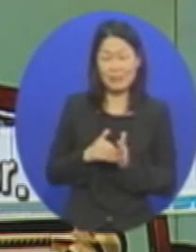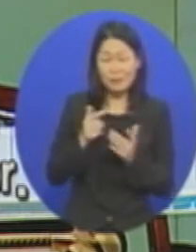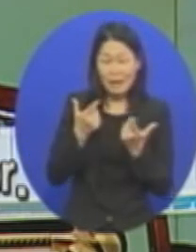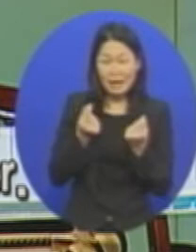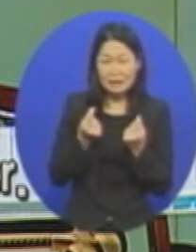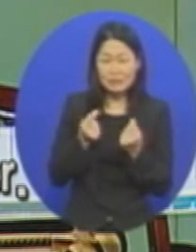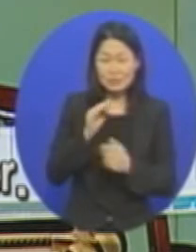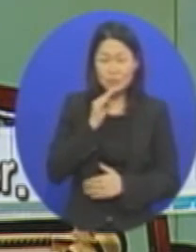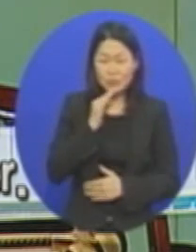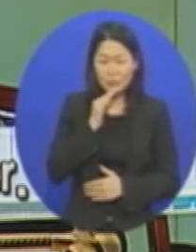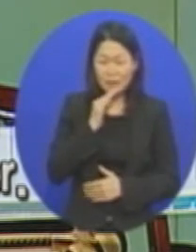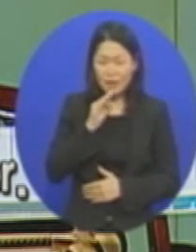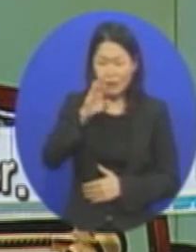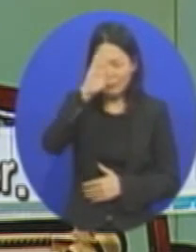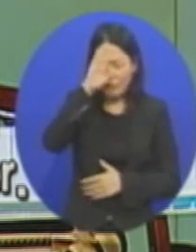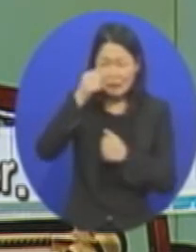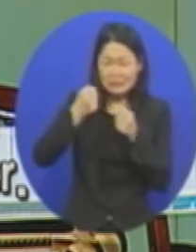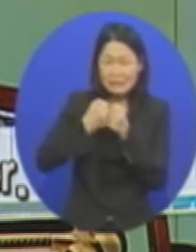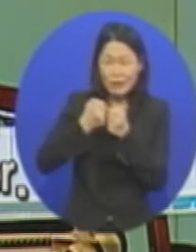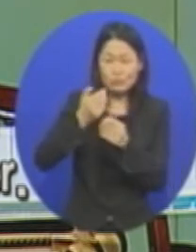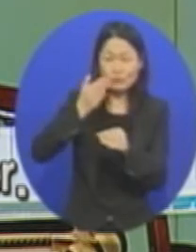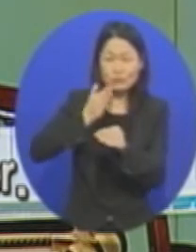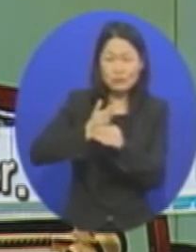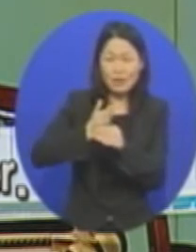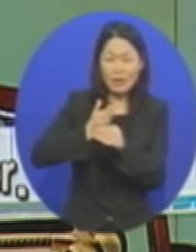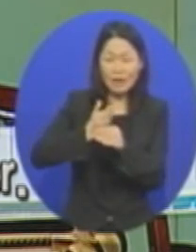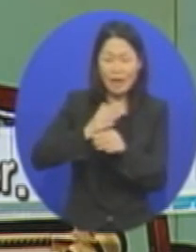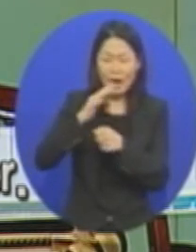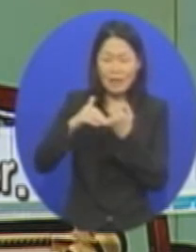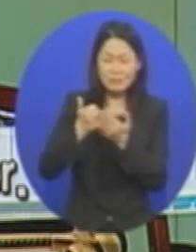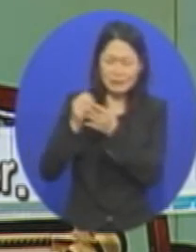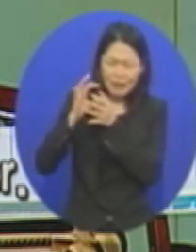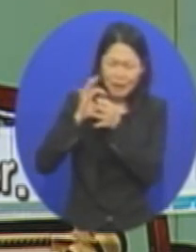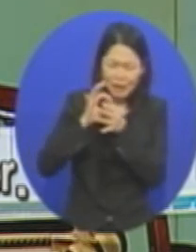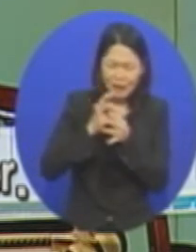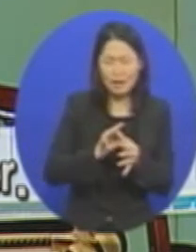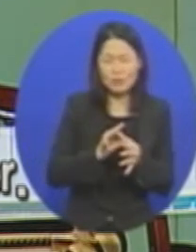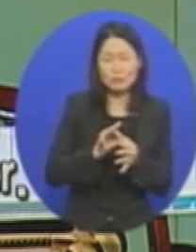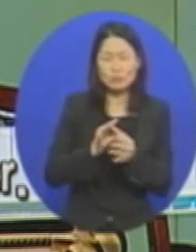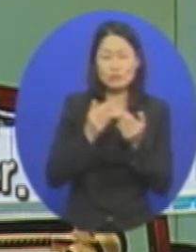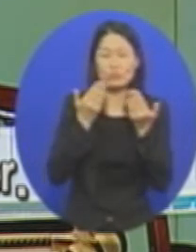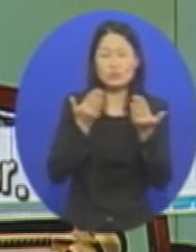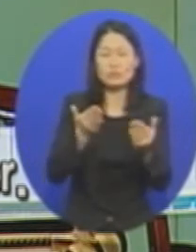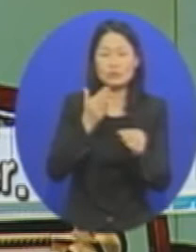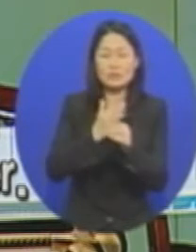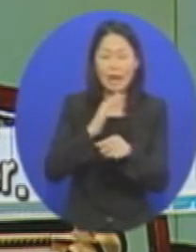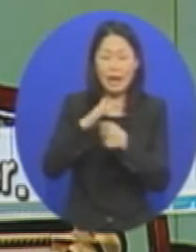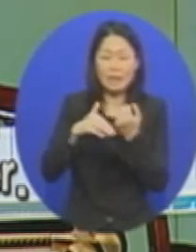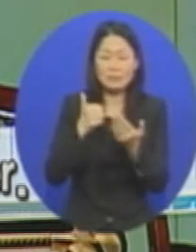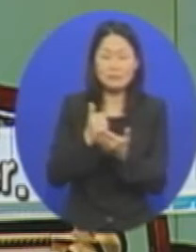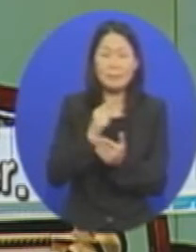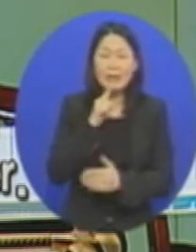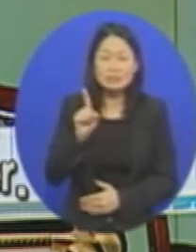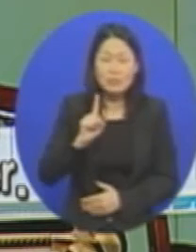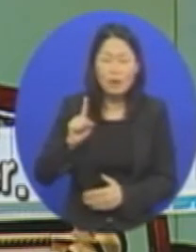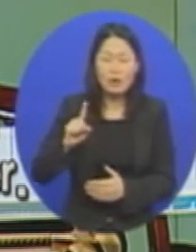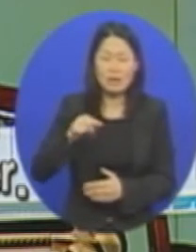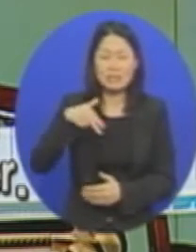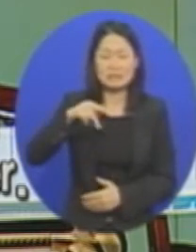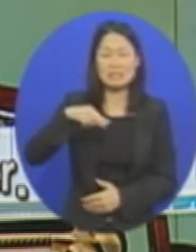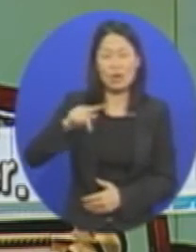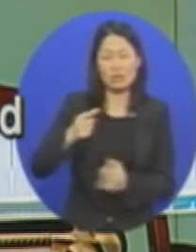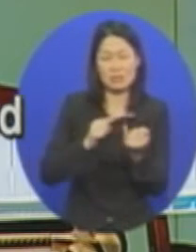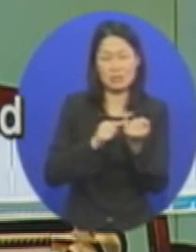투병하는 중에 하나님이 계속해서 주셨던 말씀에 사랑하신다 재선의 를 사랑하신다는